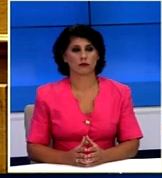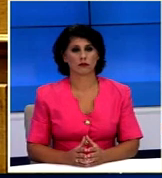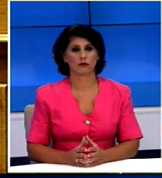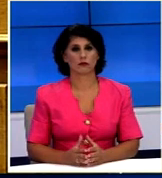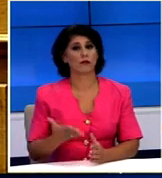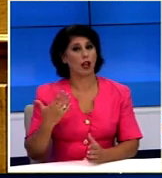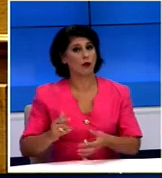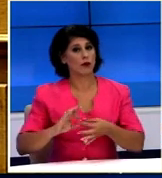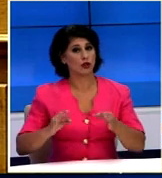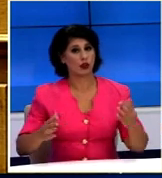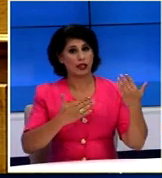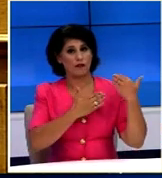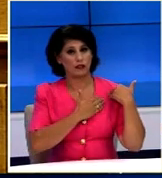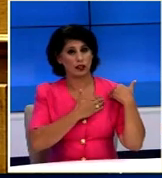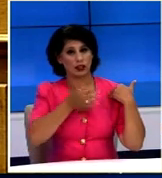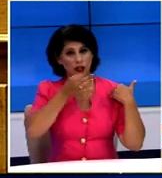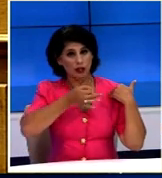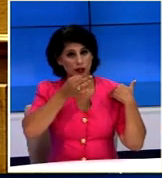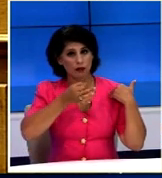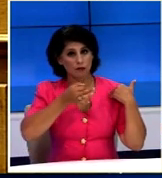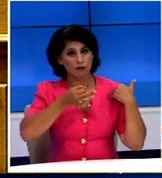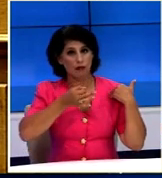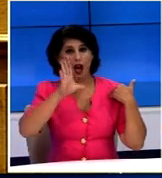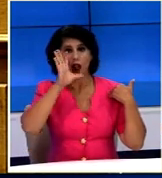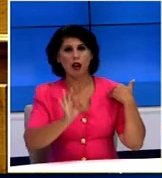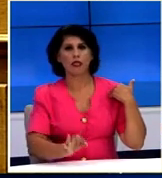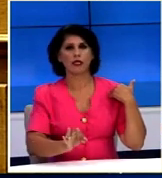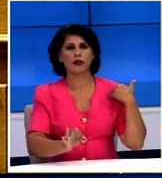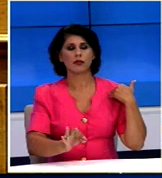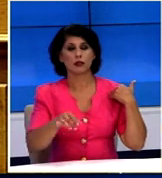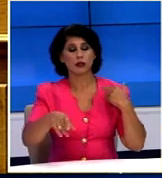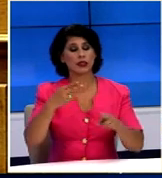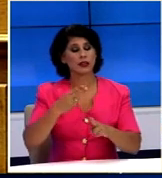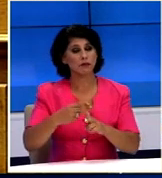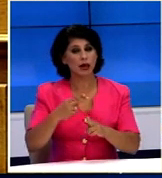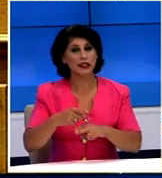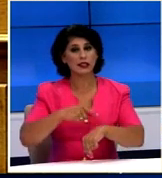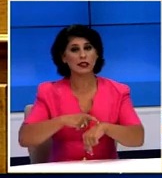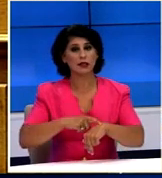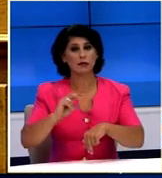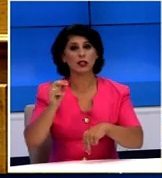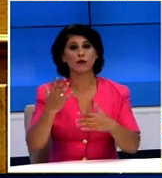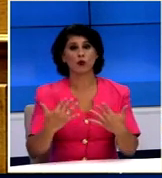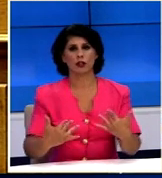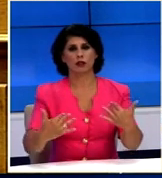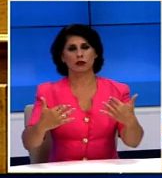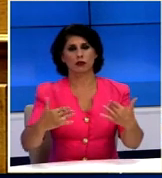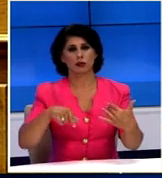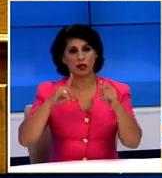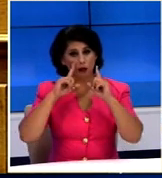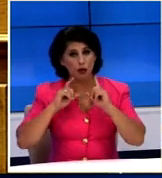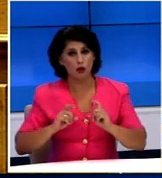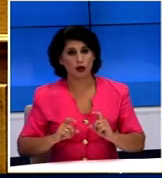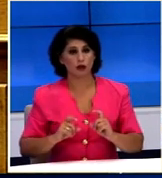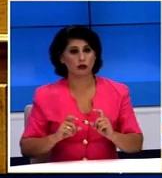Έχουμε ιστορική ευθύνη όμως όλοι μας να μιλήσουμε τη γλώσσα της αλήθειας σε μια κρίσιμη στιγμή στο Εθνικό Κοινοβούλιο. Και είναι